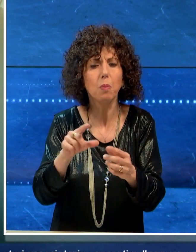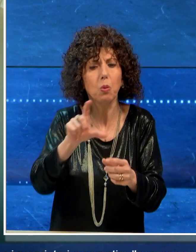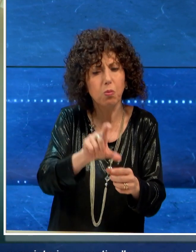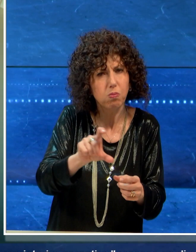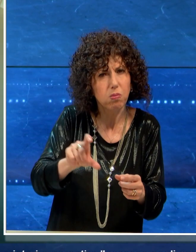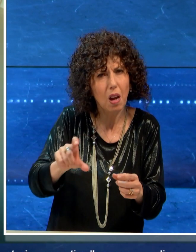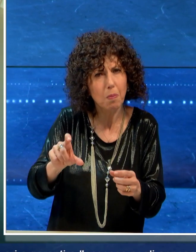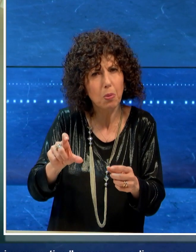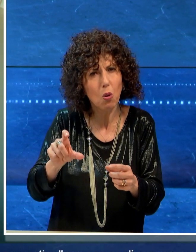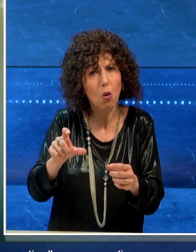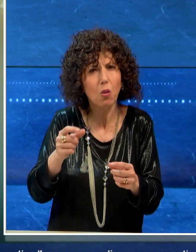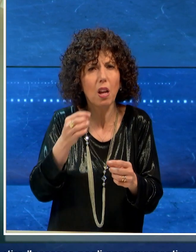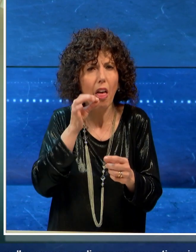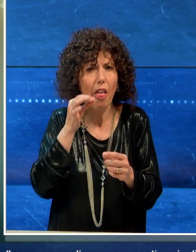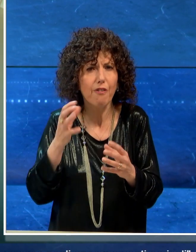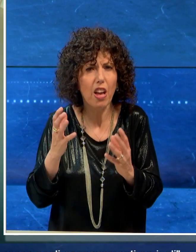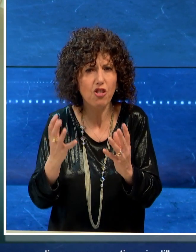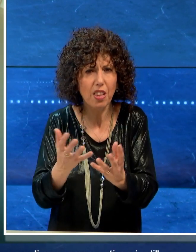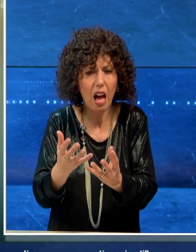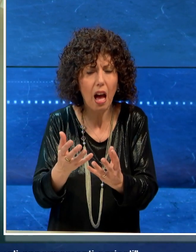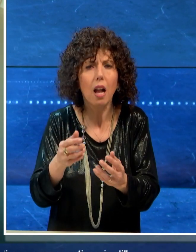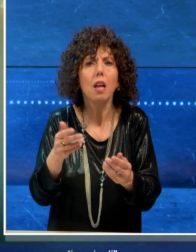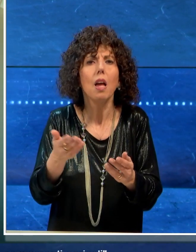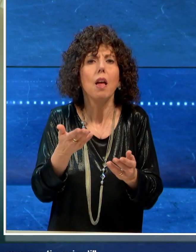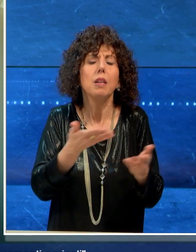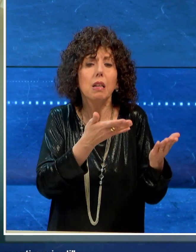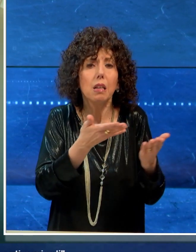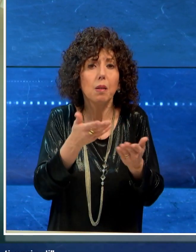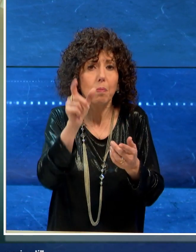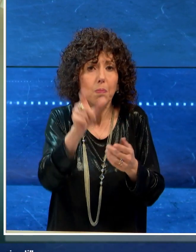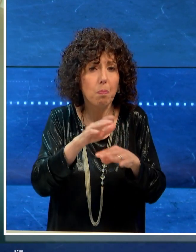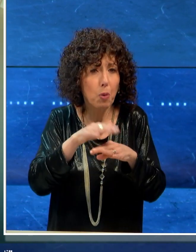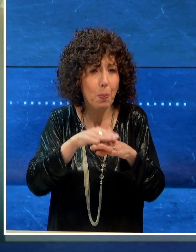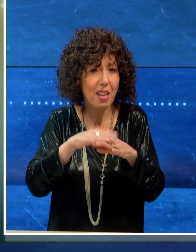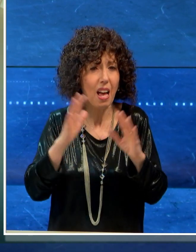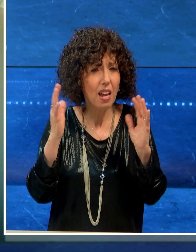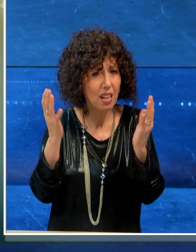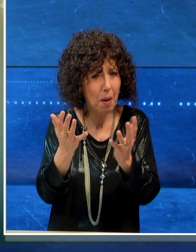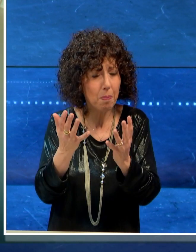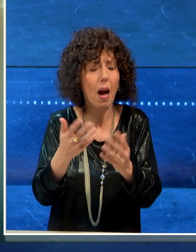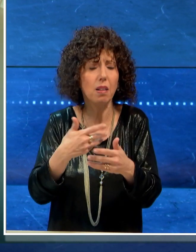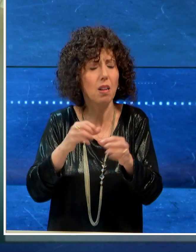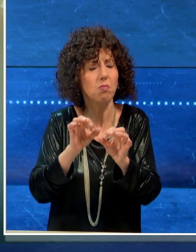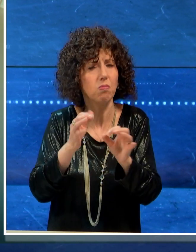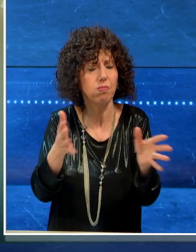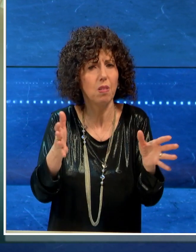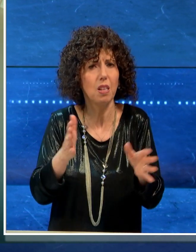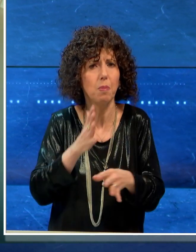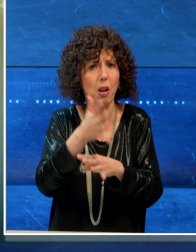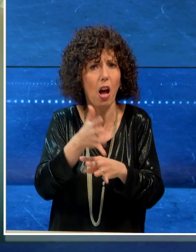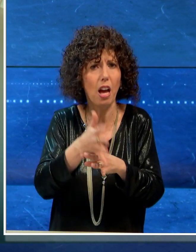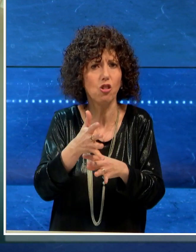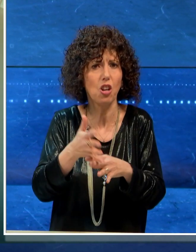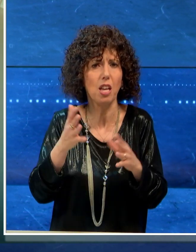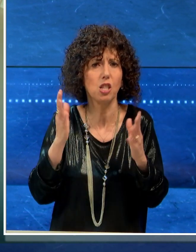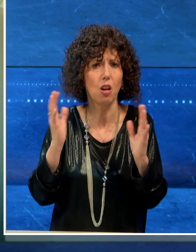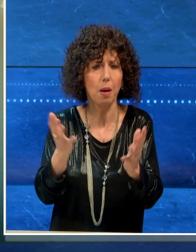di campioni vegetali Si invitano pertanto i proprietari a garantire l'accesso negli appezzamenti